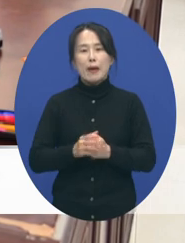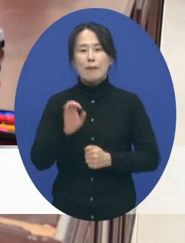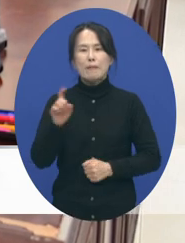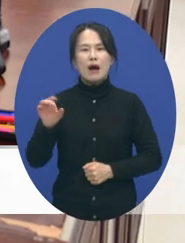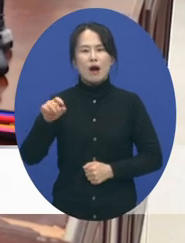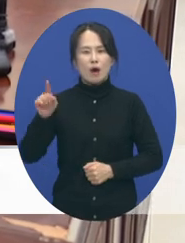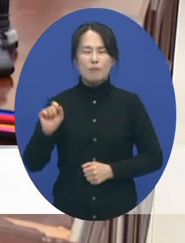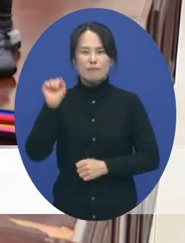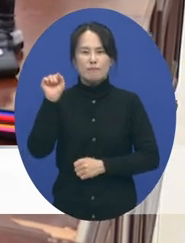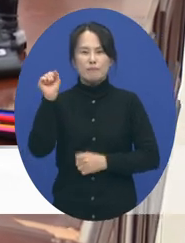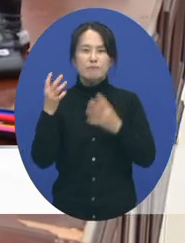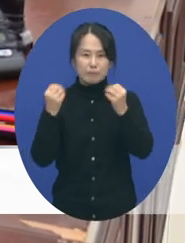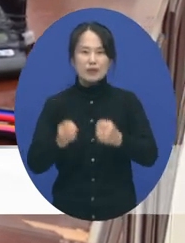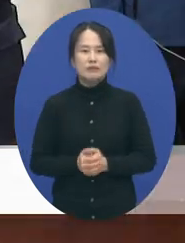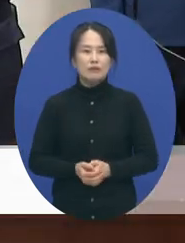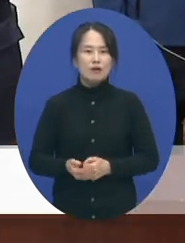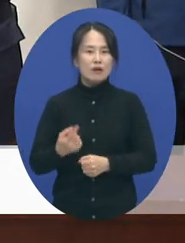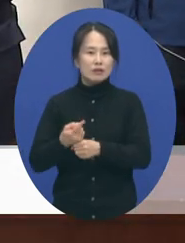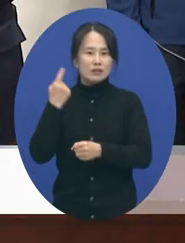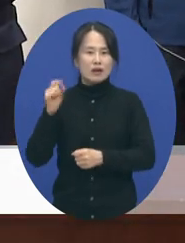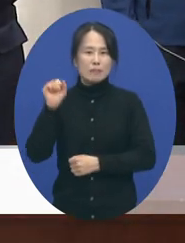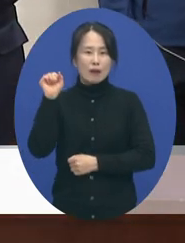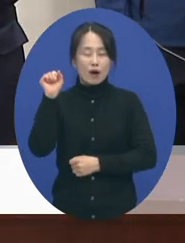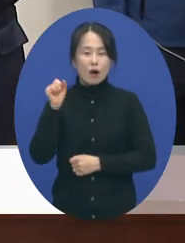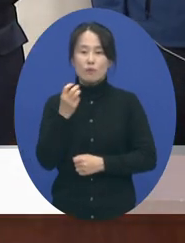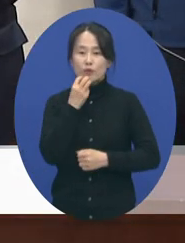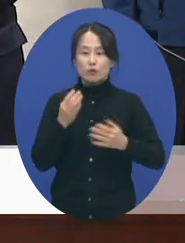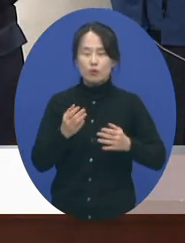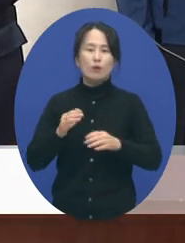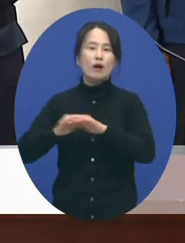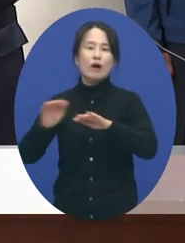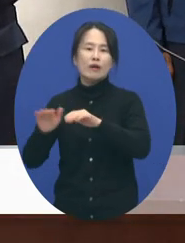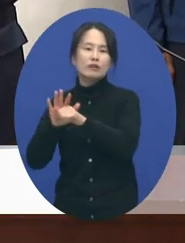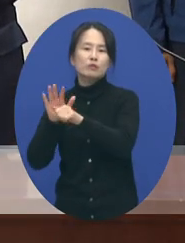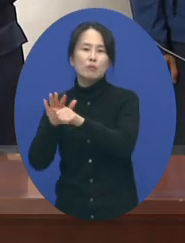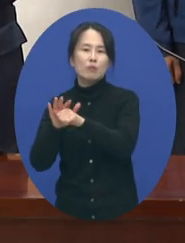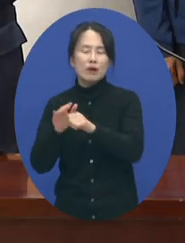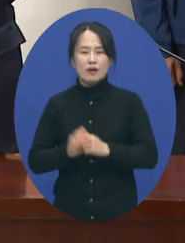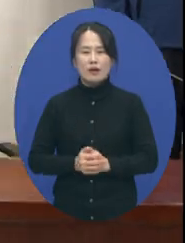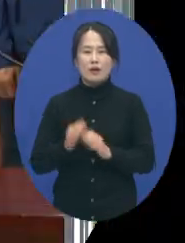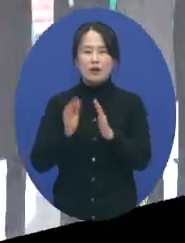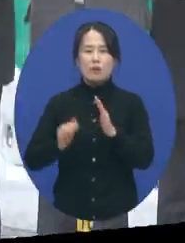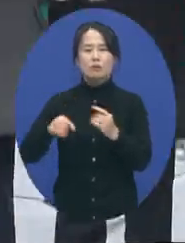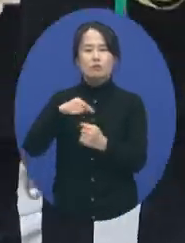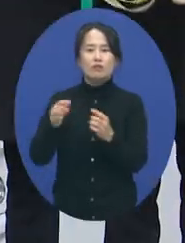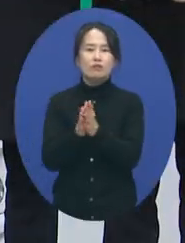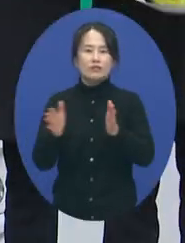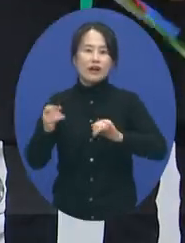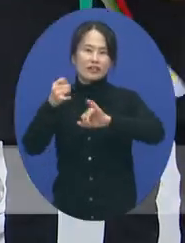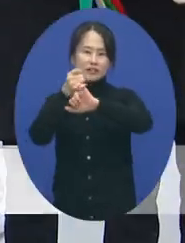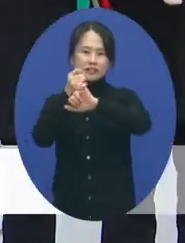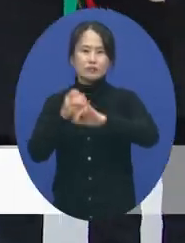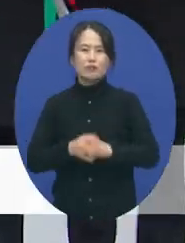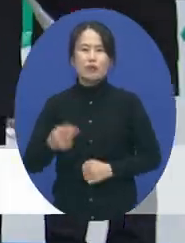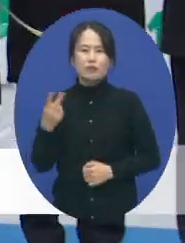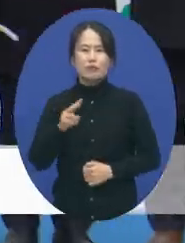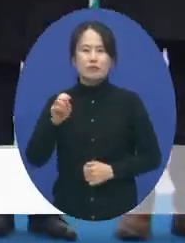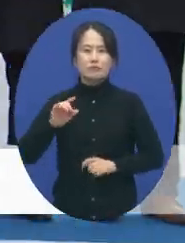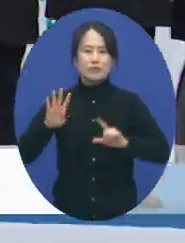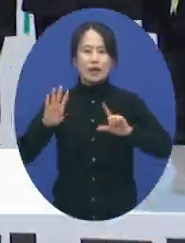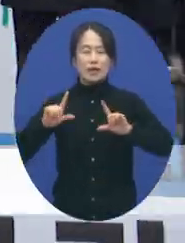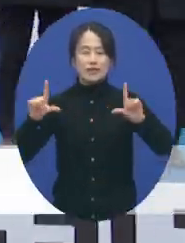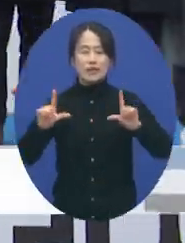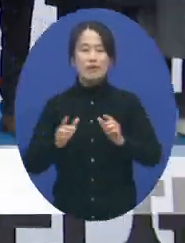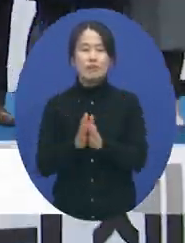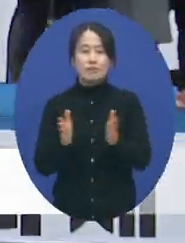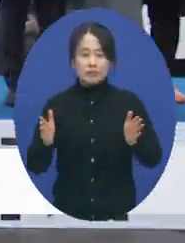경기도는 지난해 총파업 등에서 중재에 나서며 공공관리제를 차질 없이 추진할 것을 약속했습니다. 2024년 새해